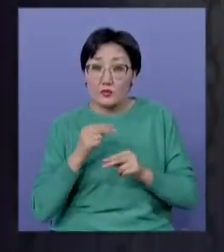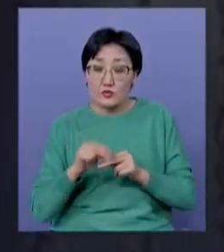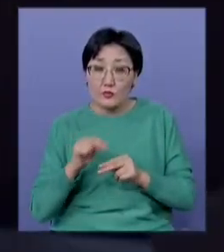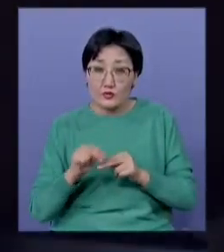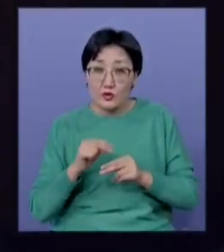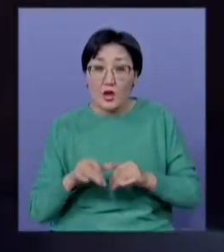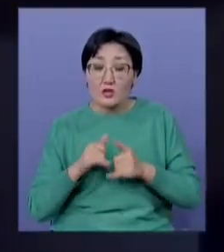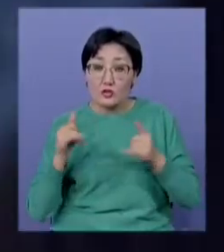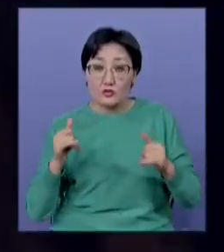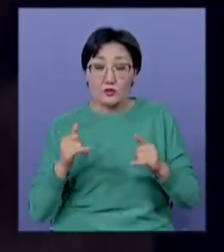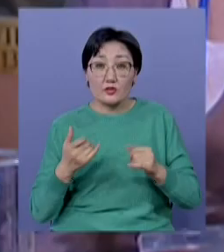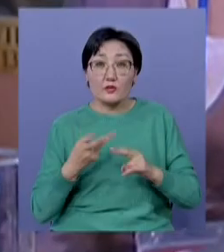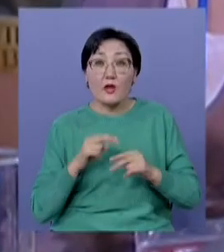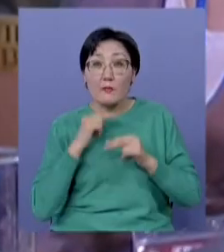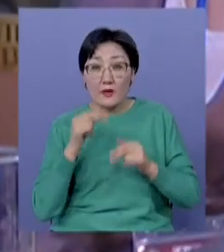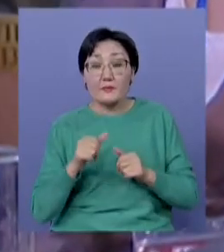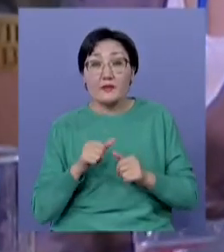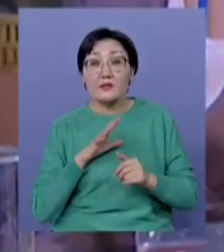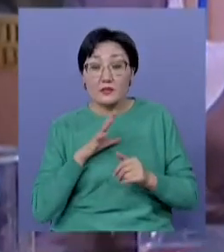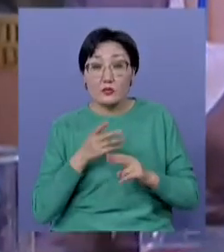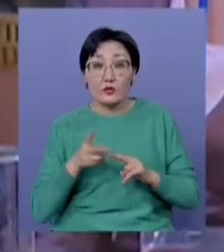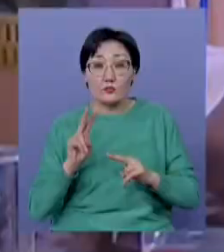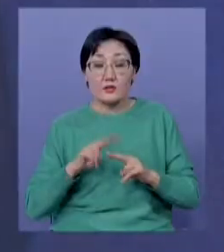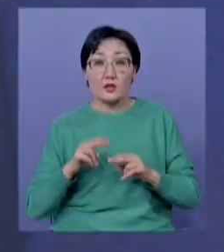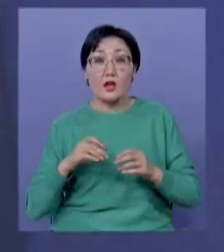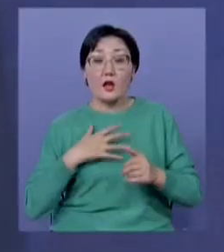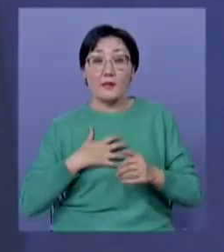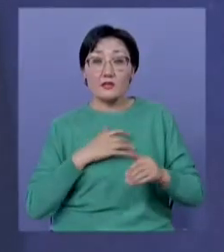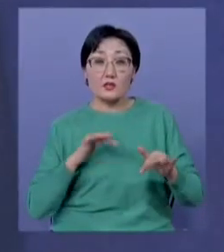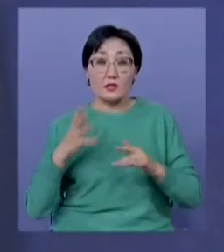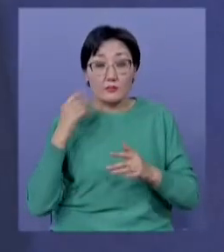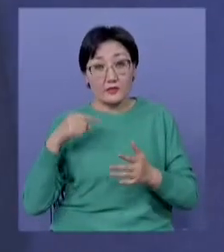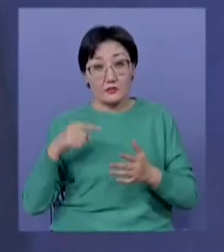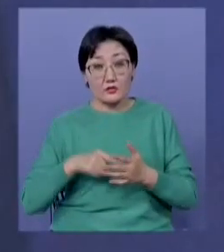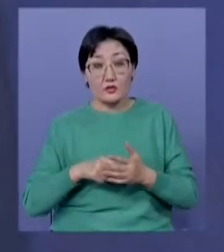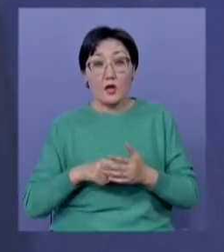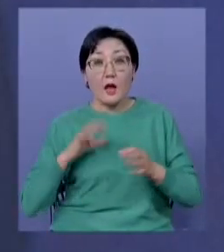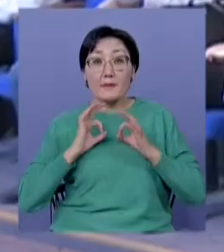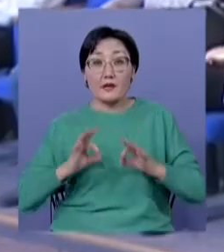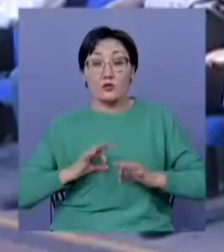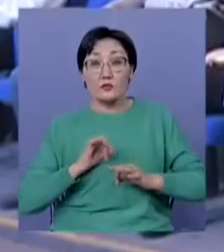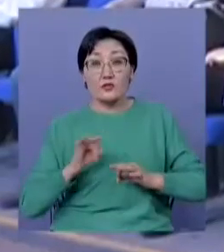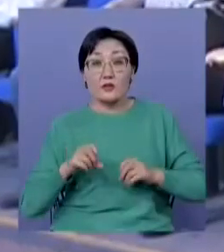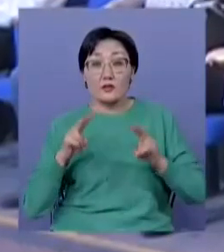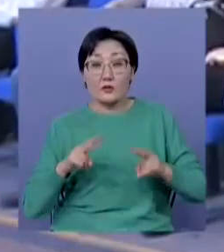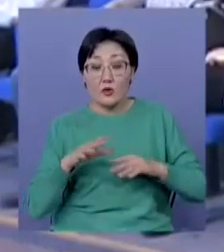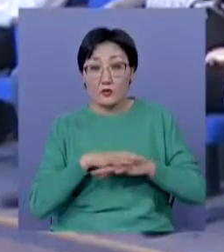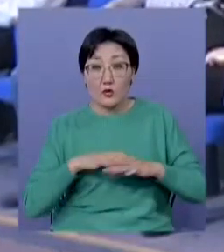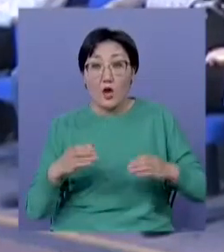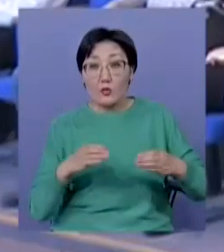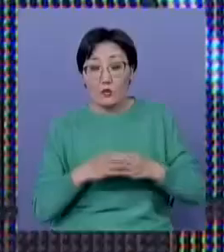жұмыстарын жетілдіруге жете мән берілген. Айта кетелік, осындай маңызды шара Алматы қаласының прокуратурасы мен арнайы қоғамдық